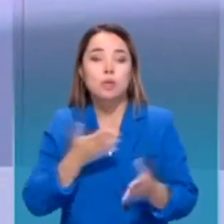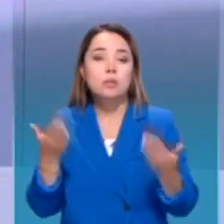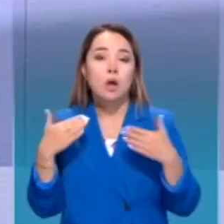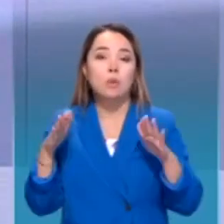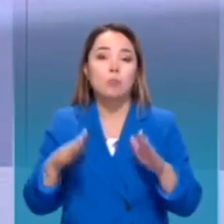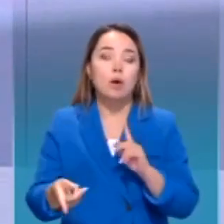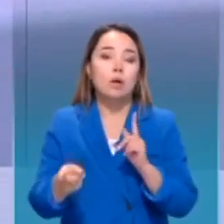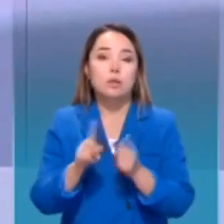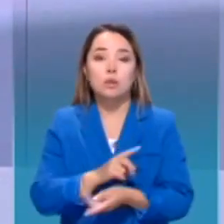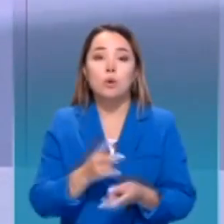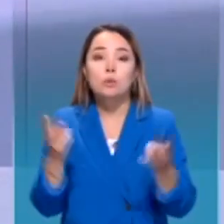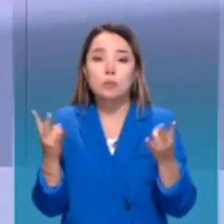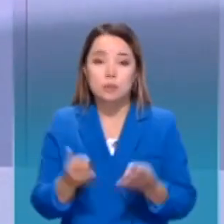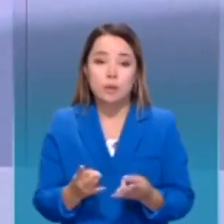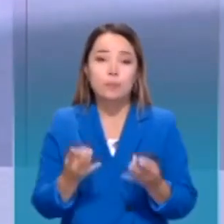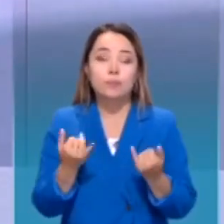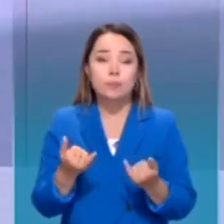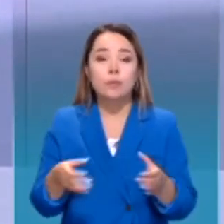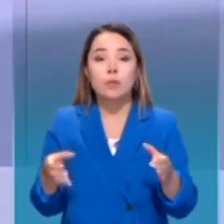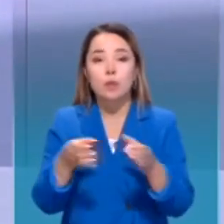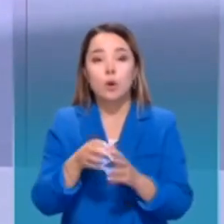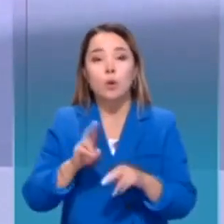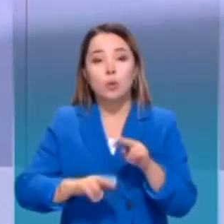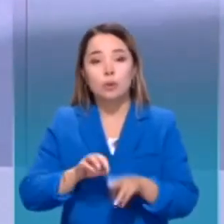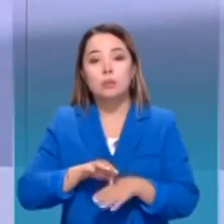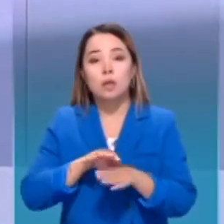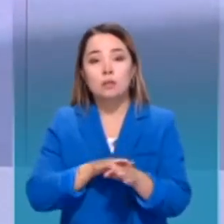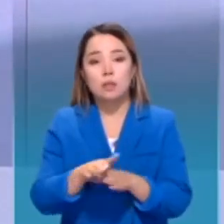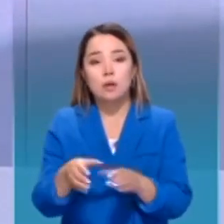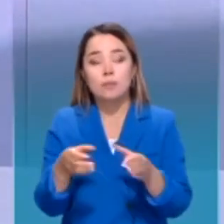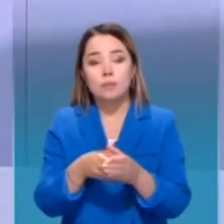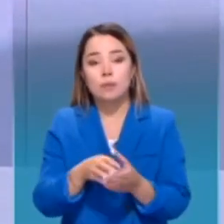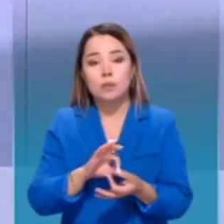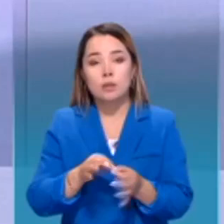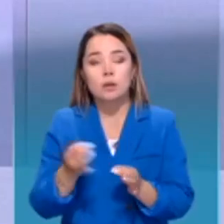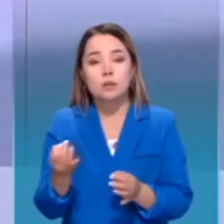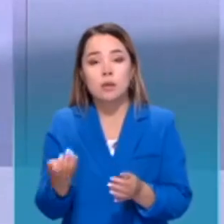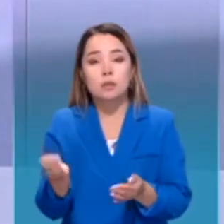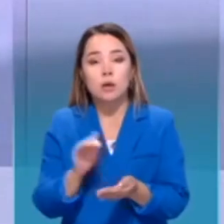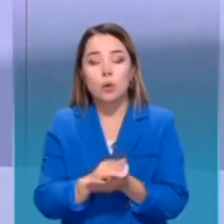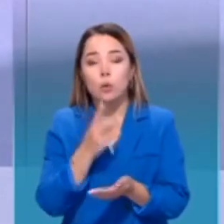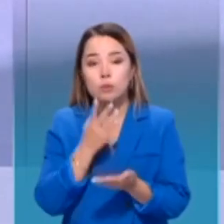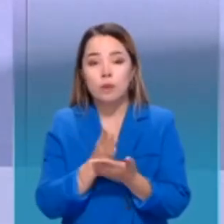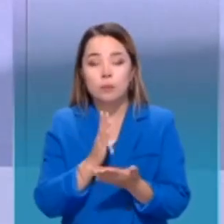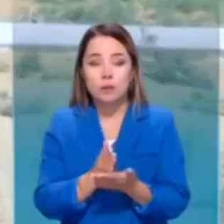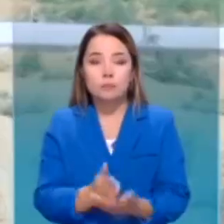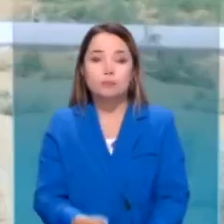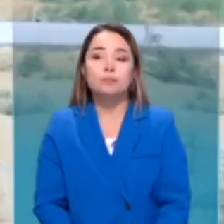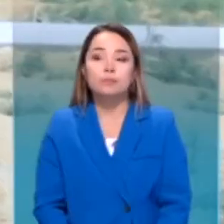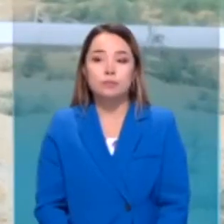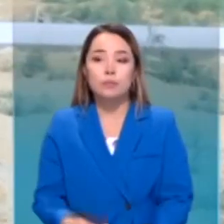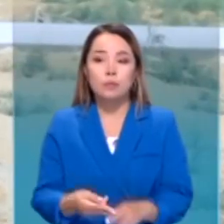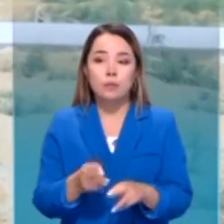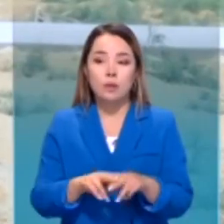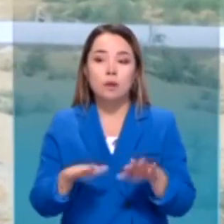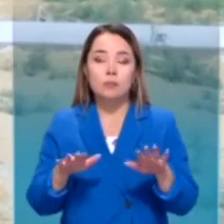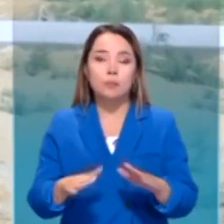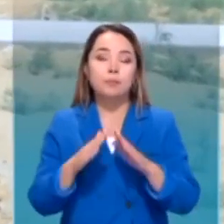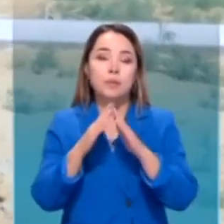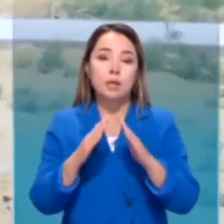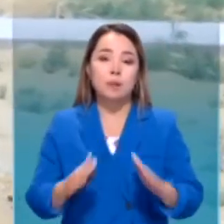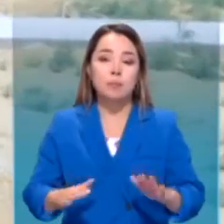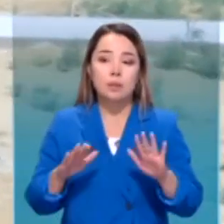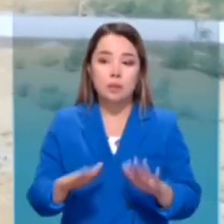демалыс орнына айналуы тиіс. Бірегей кешеннің құрылысын Дәуренбек Әбдібек көріп қайтты. Менің ту сыртымдағы